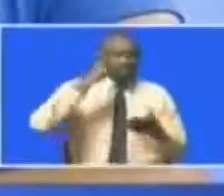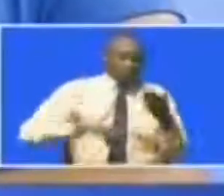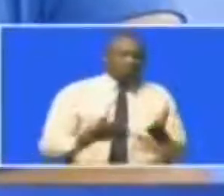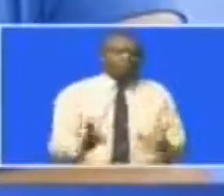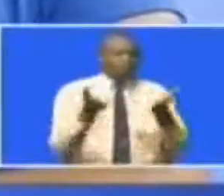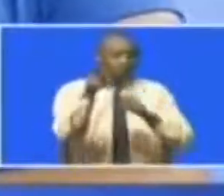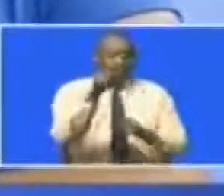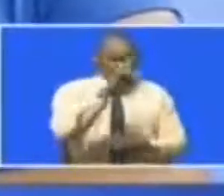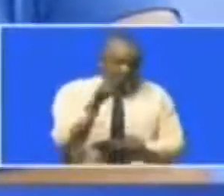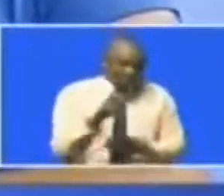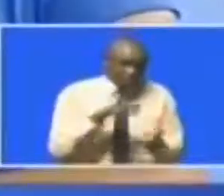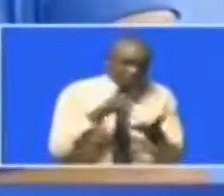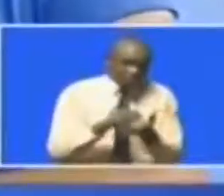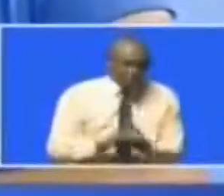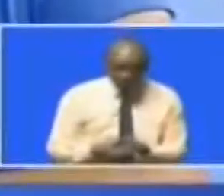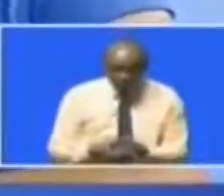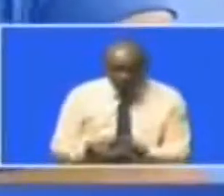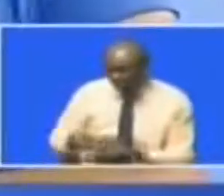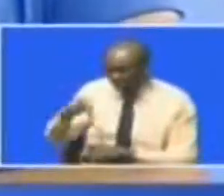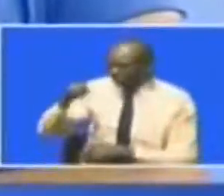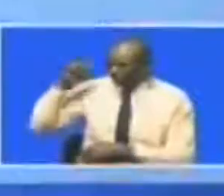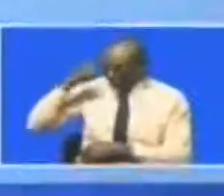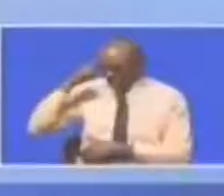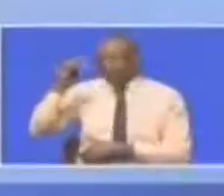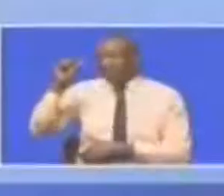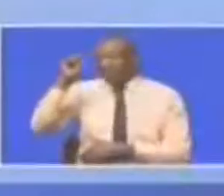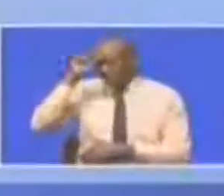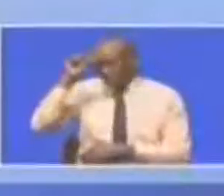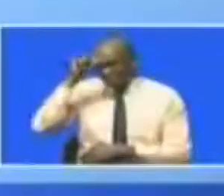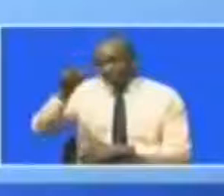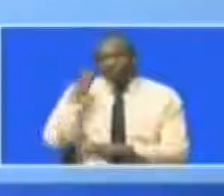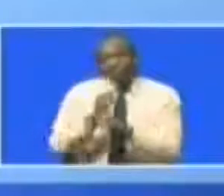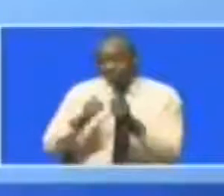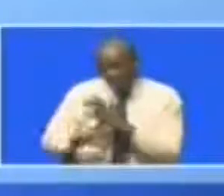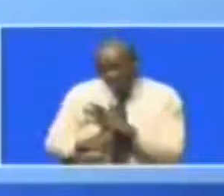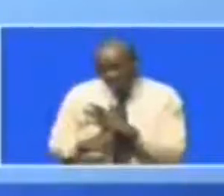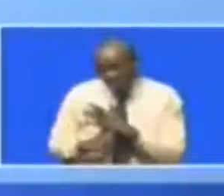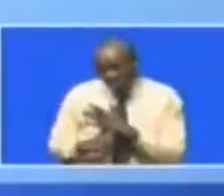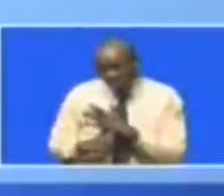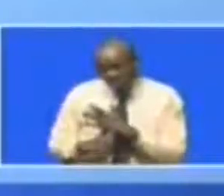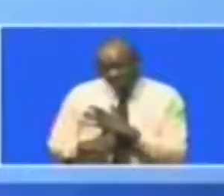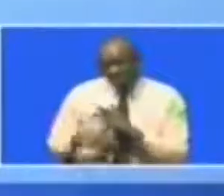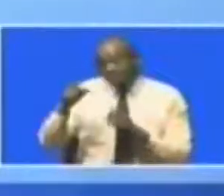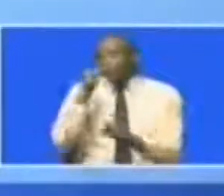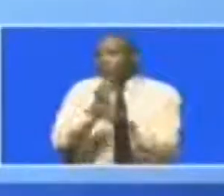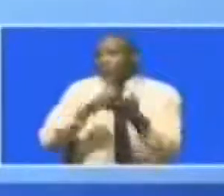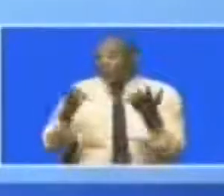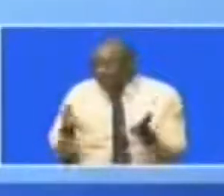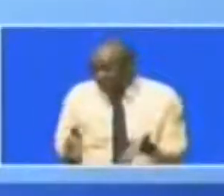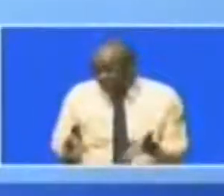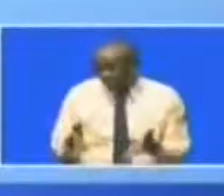hilo? Sisi tunaona kwamba serikali inafaa kutia bidii kuliko ambavyo wanafanya sahi.